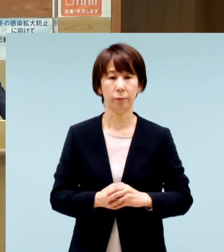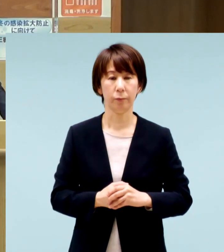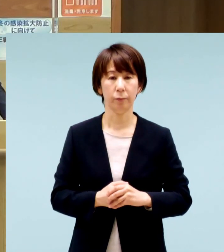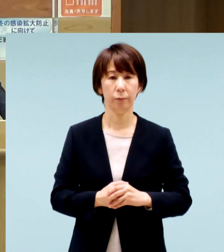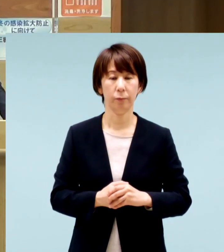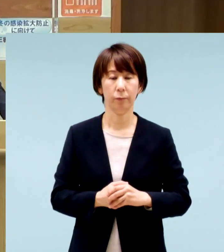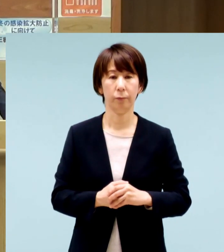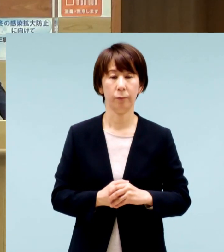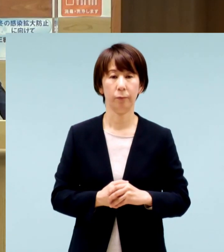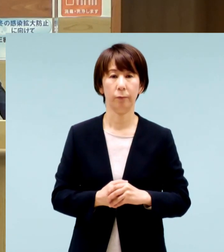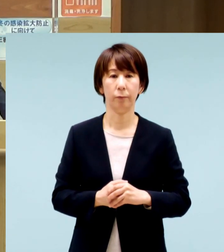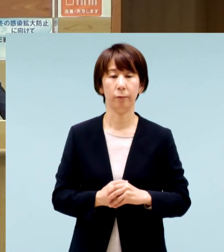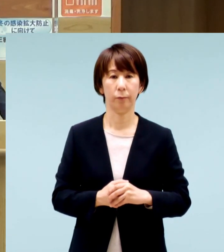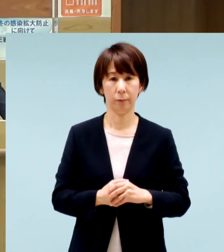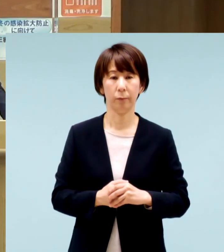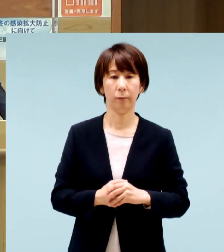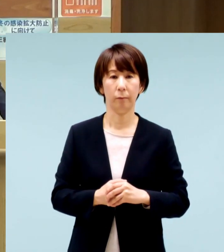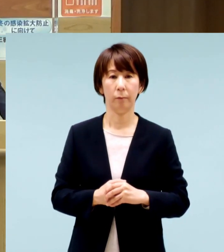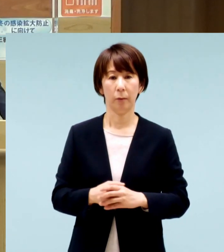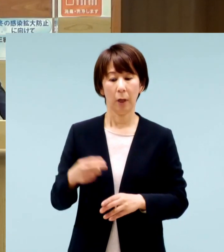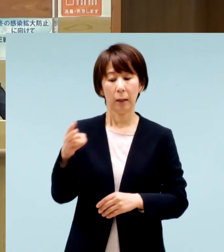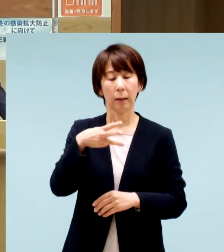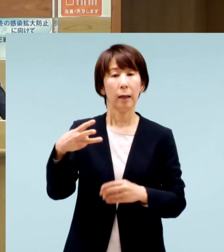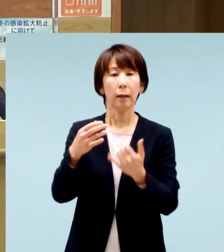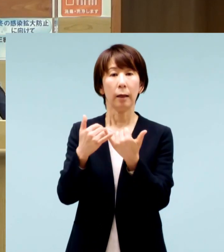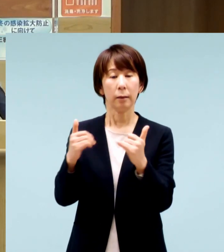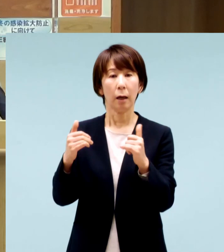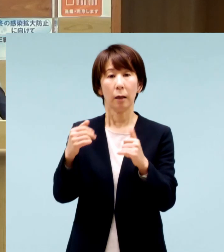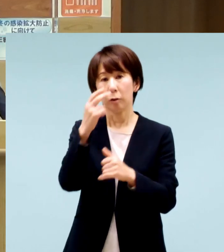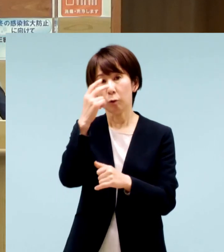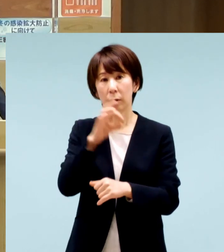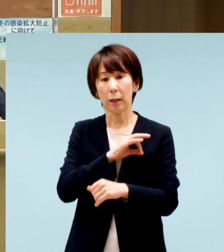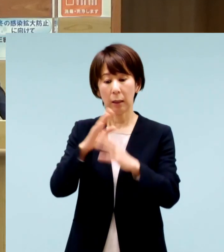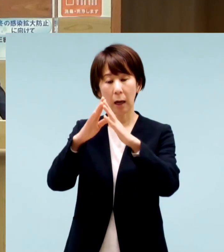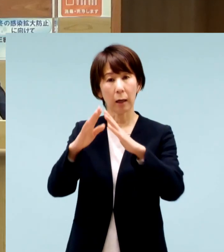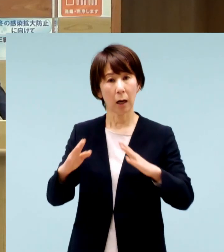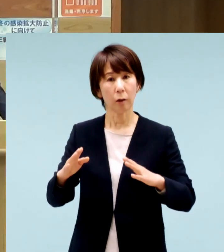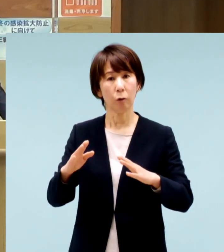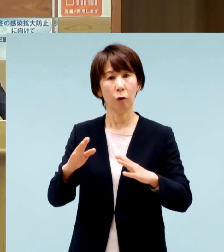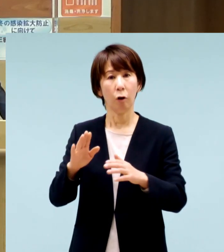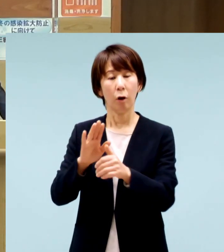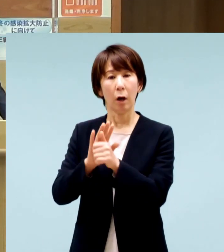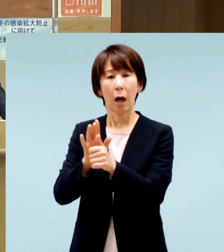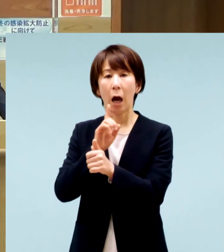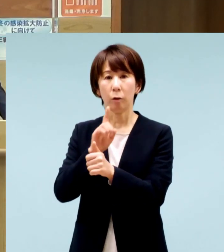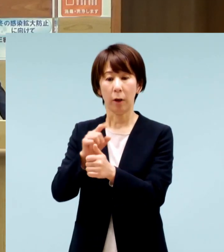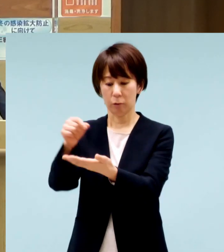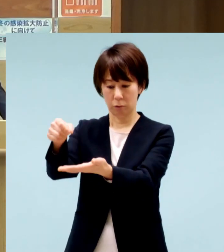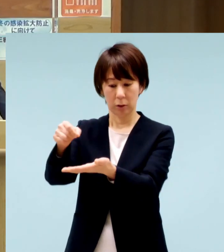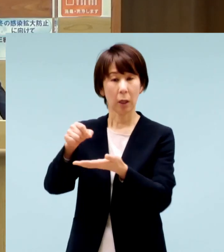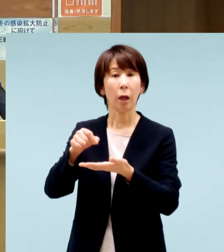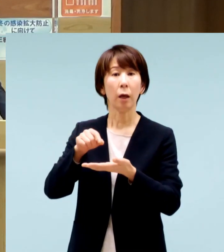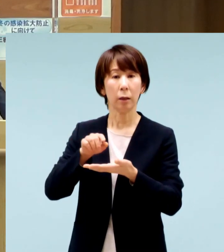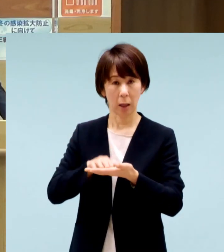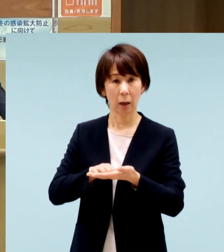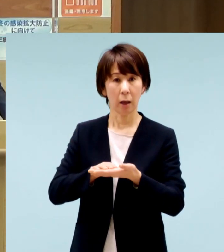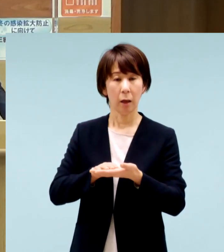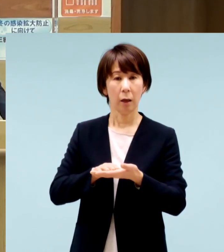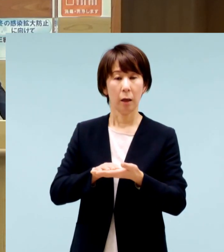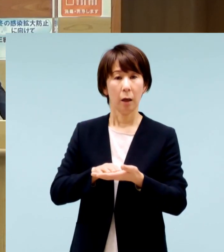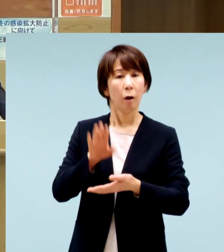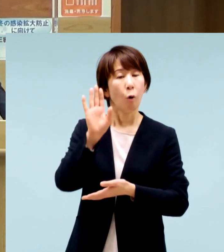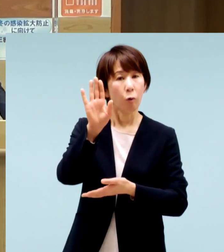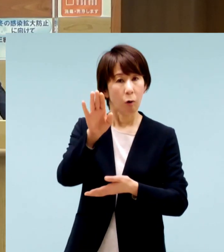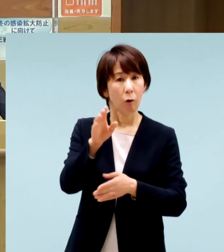また第三者調査委員会からのご提言を踏まえまして一定期間